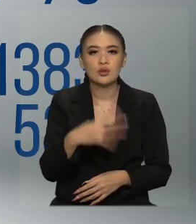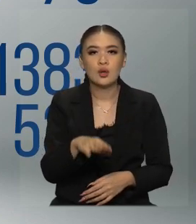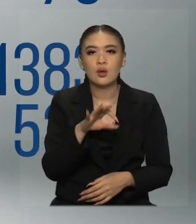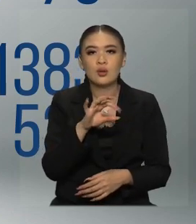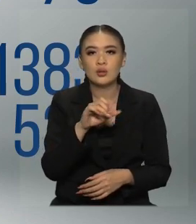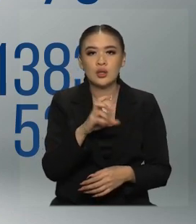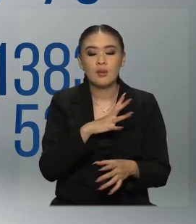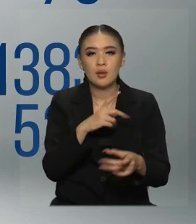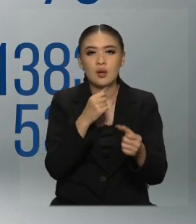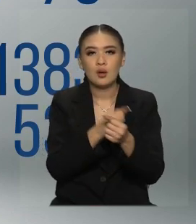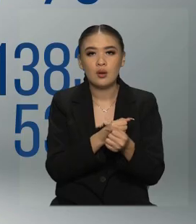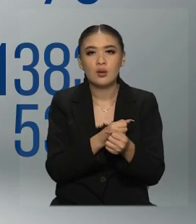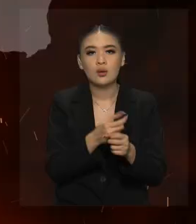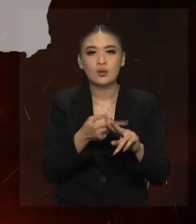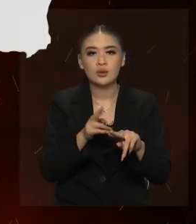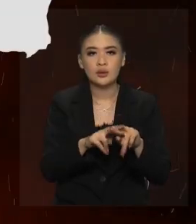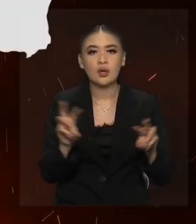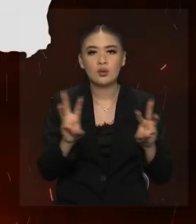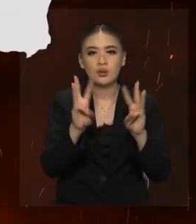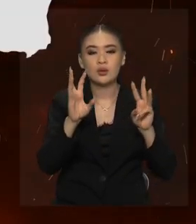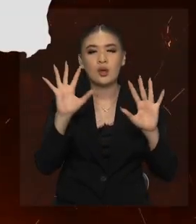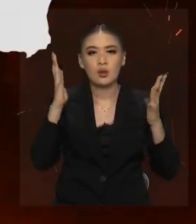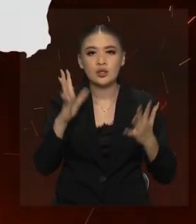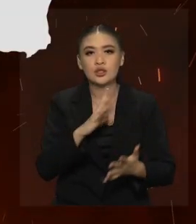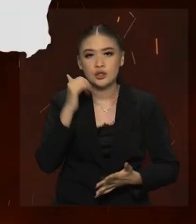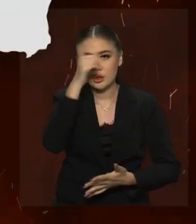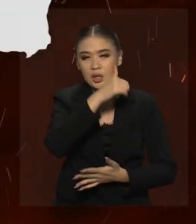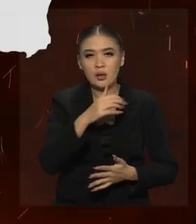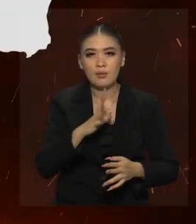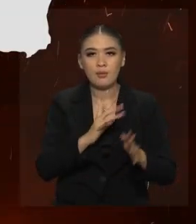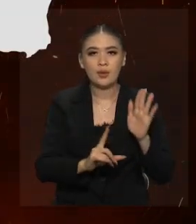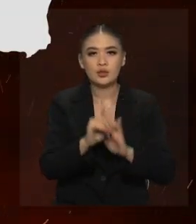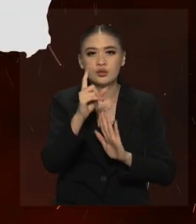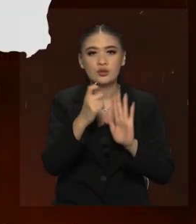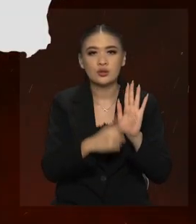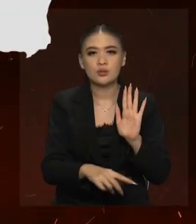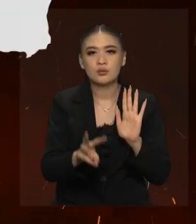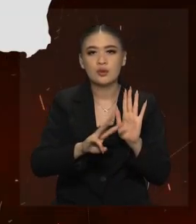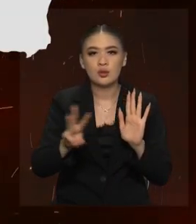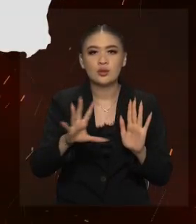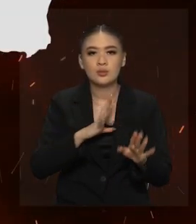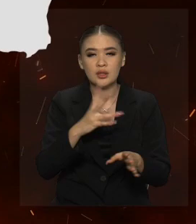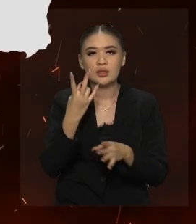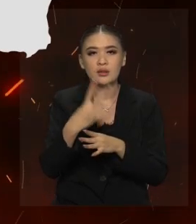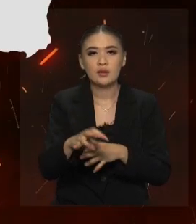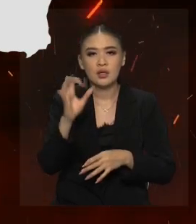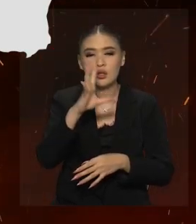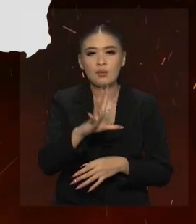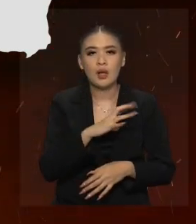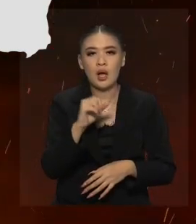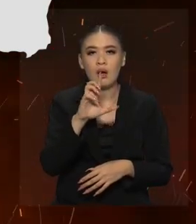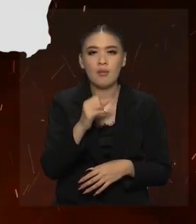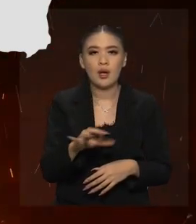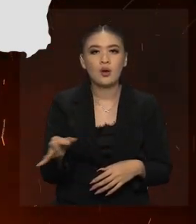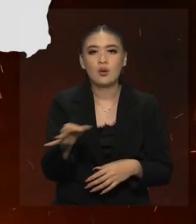отандасымыз опат болған. Осындай өрт оқиғаларынан жыл басынан бері 170 миллион теңге залал келіпті. Әсіресе Абай